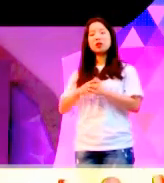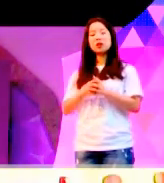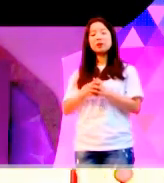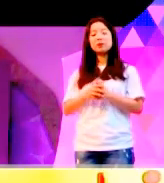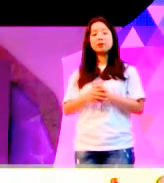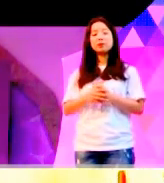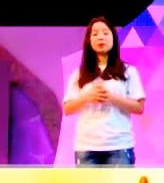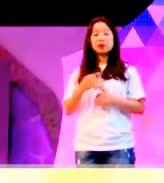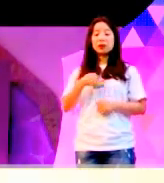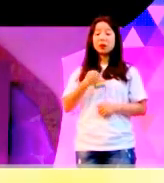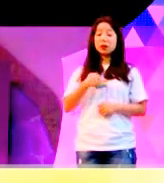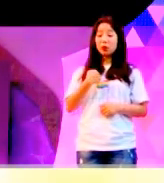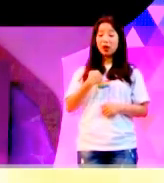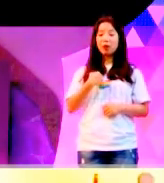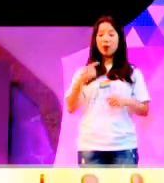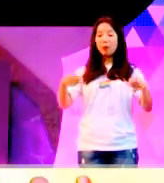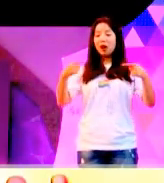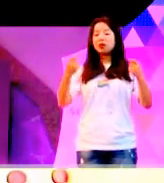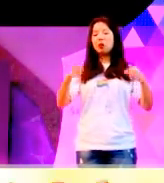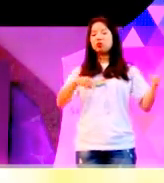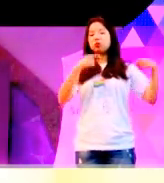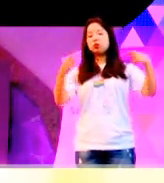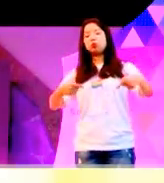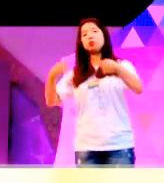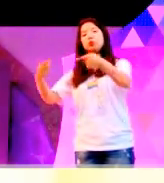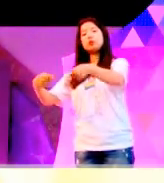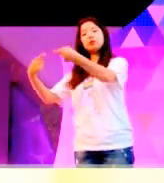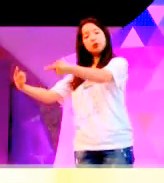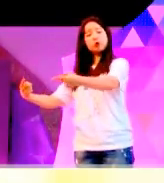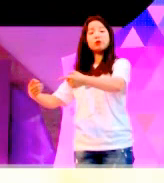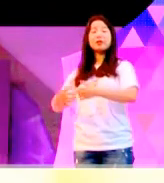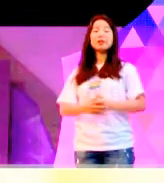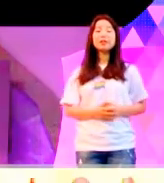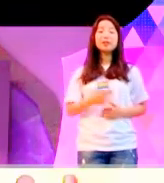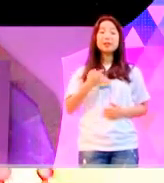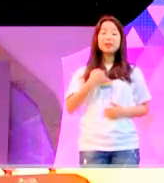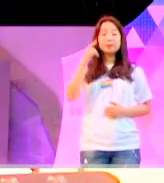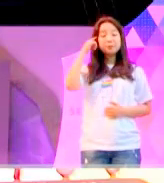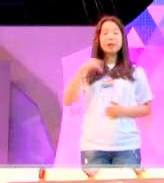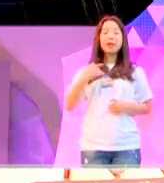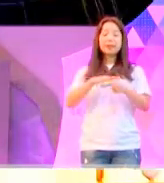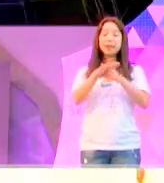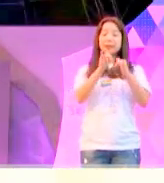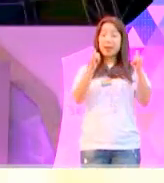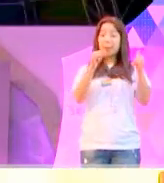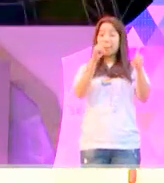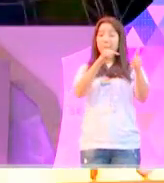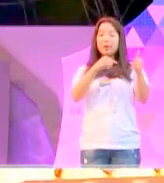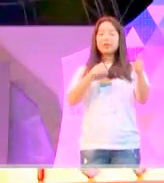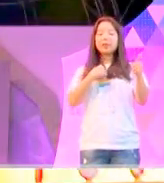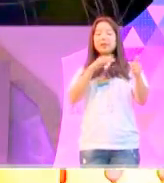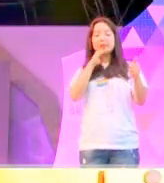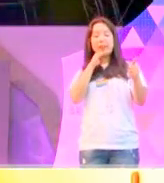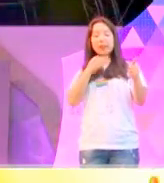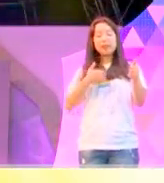이루어져가지고 제 자신이 이렇게 굴러가는 것 같아요. 근데 제가 생각했을 때 사랑하는 사람한테 내가 줄 수 있는 연인이 해줄 수